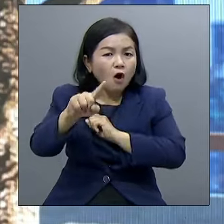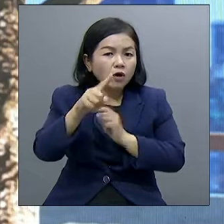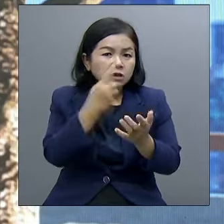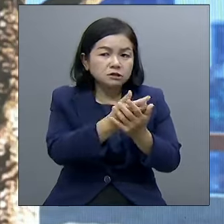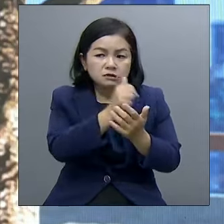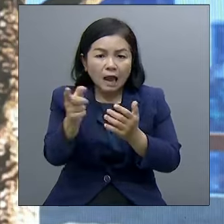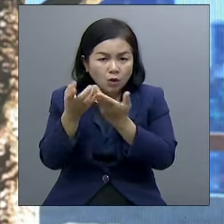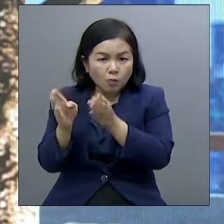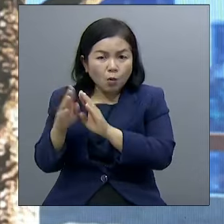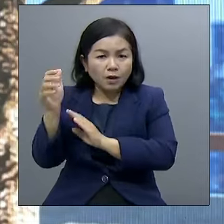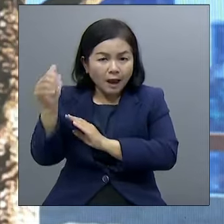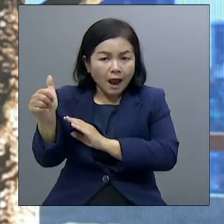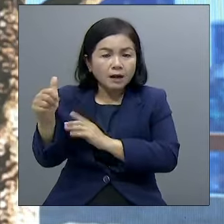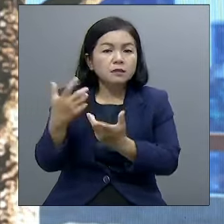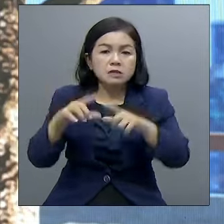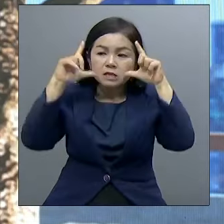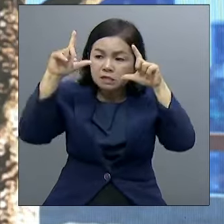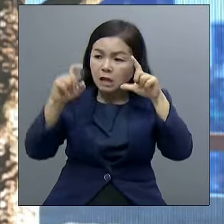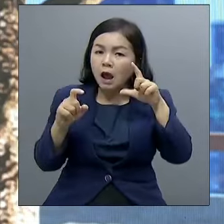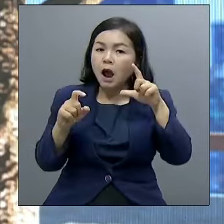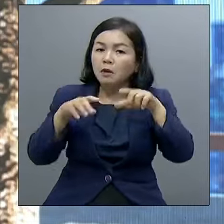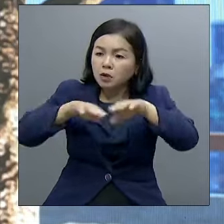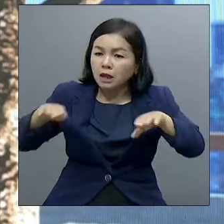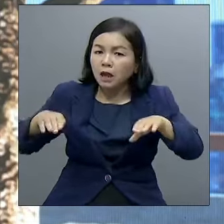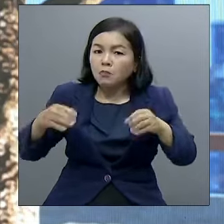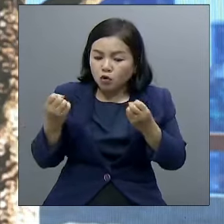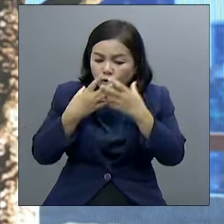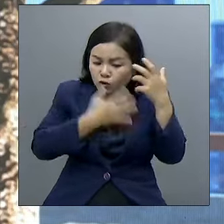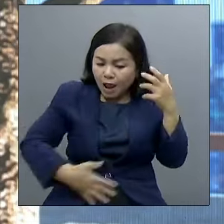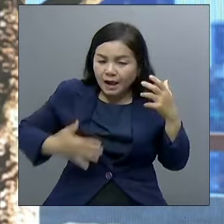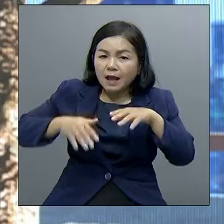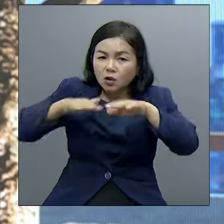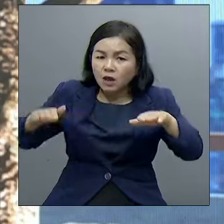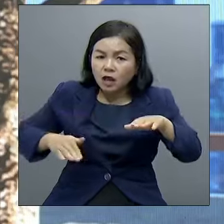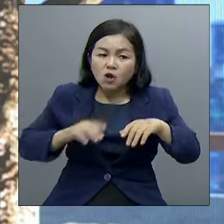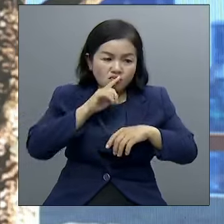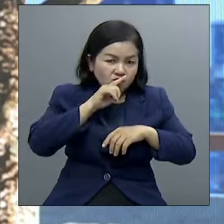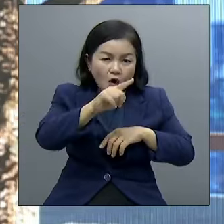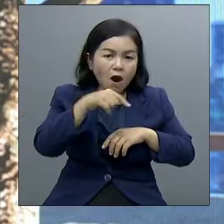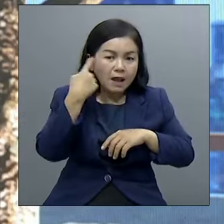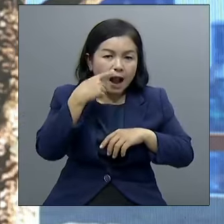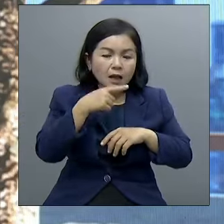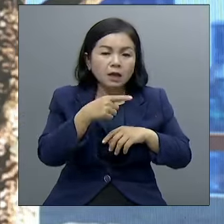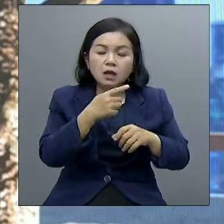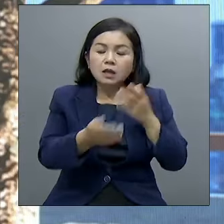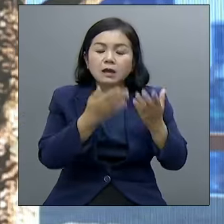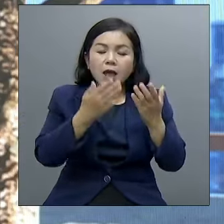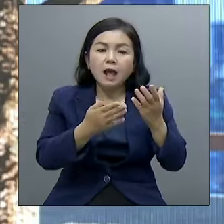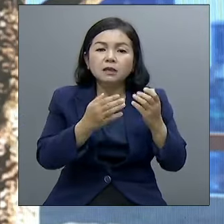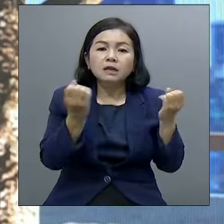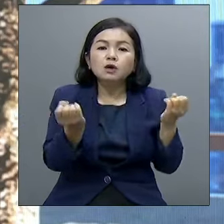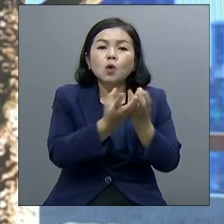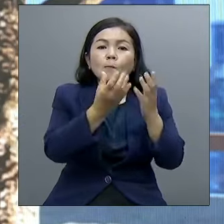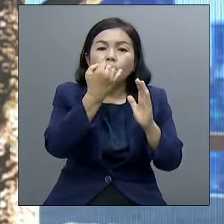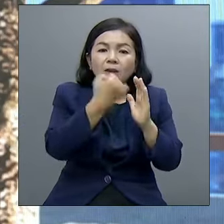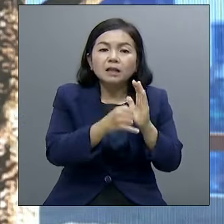ายได้นะครับค่าเสียหายต่อกายต่อชื่อเสียงของเด็กเนี่ยนะครับสามารถเรียกร้องได้จากคนที่กระทำความผิดเพราะฉะนั้นเนี่ยคนที่ทำผิดเ